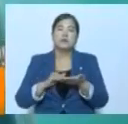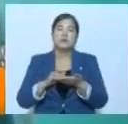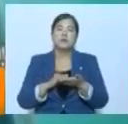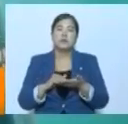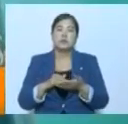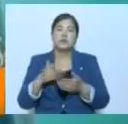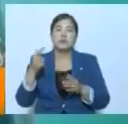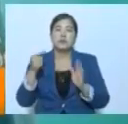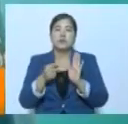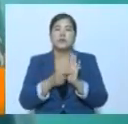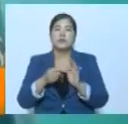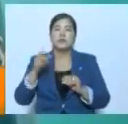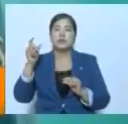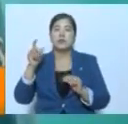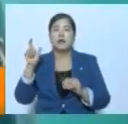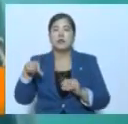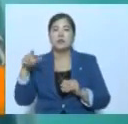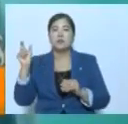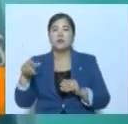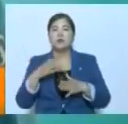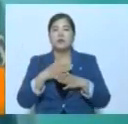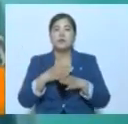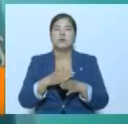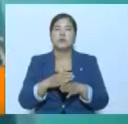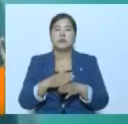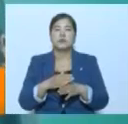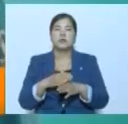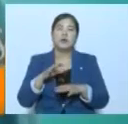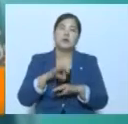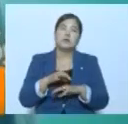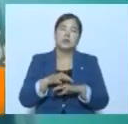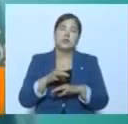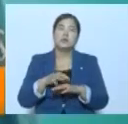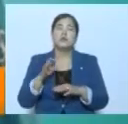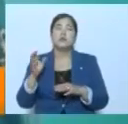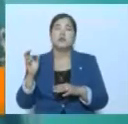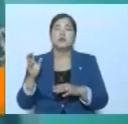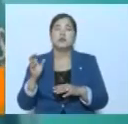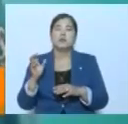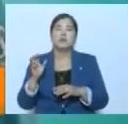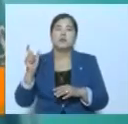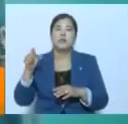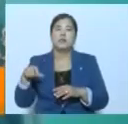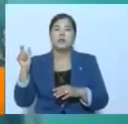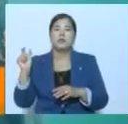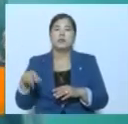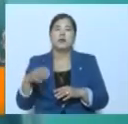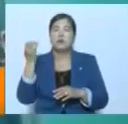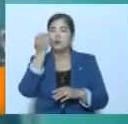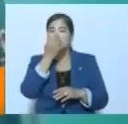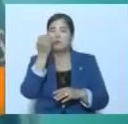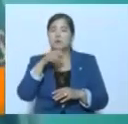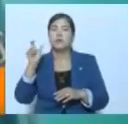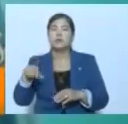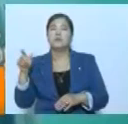біз 7 адамға көмек жасадық, үлкен адамдарға, инсультпен құлаған адамдарға, сонан кейін ана көздері көре алмай қалған